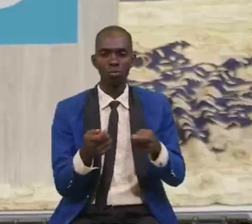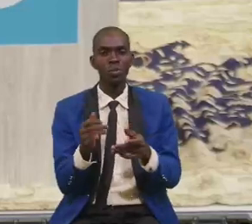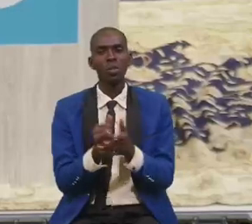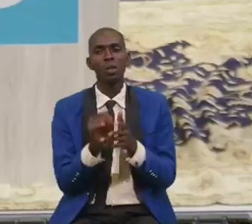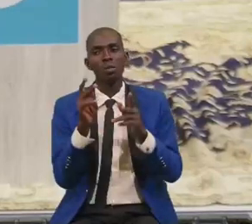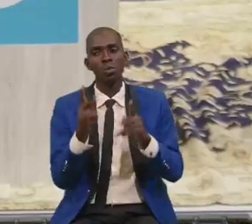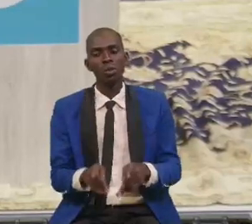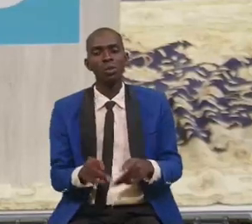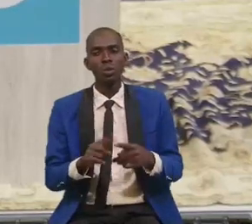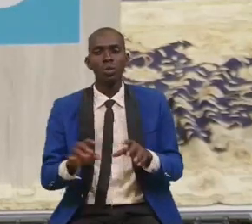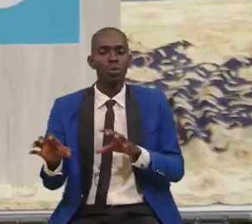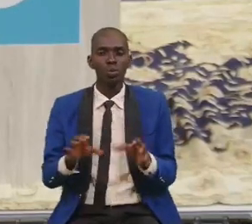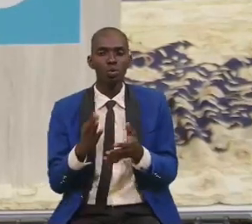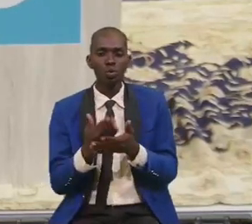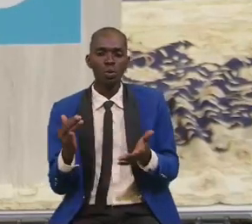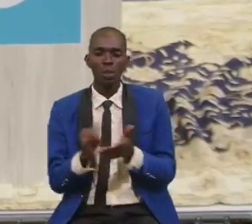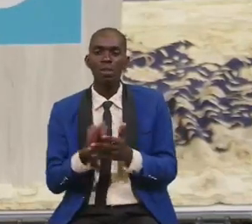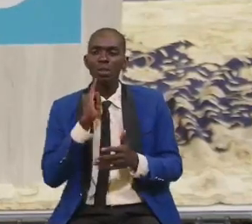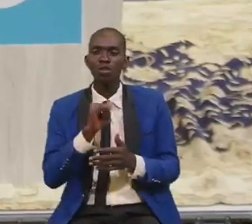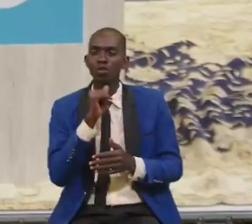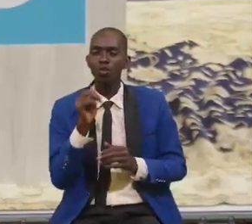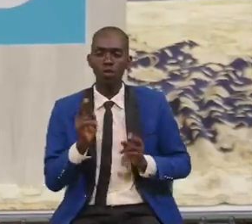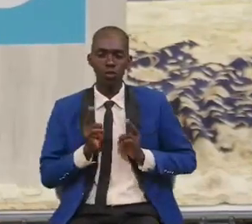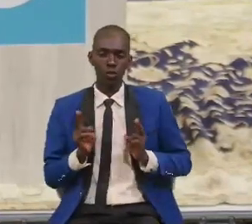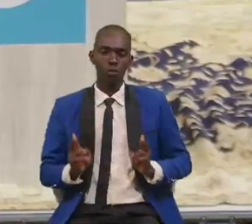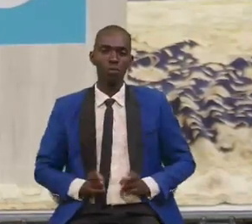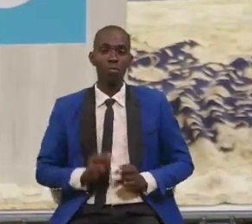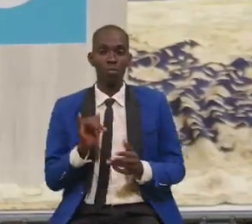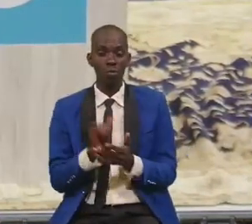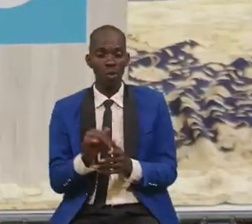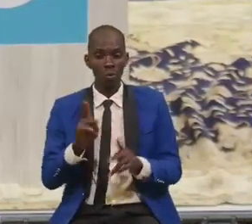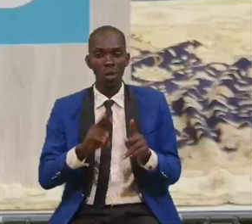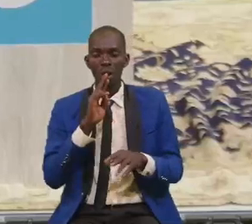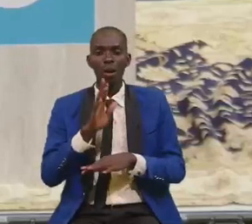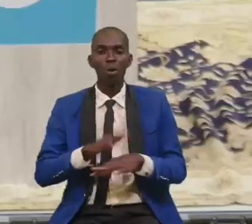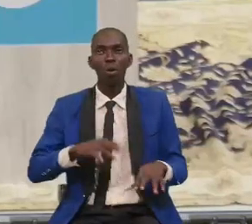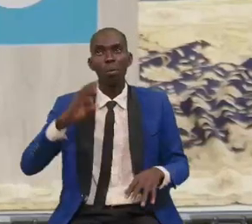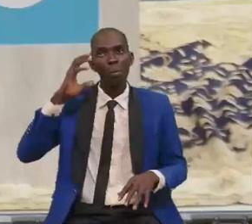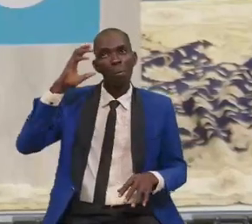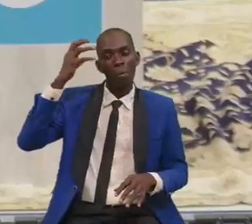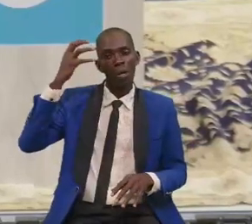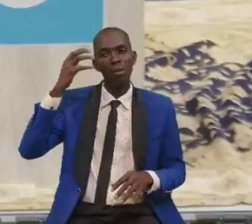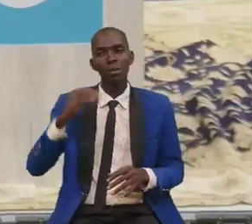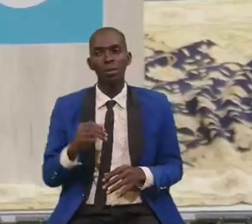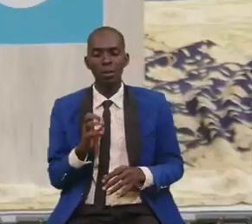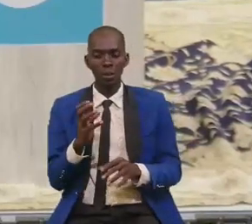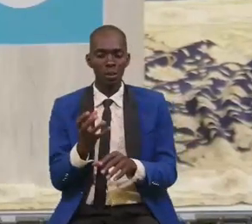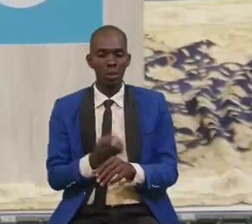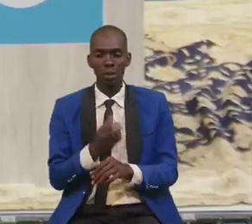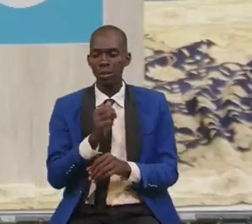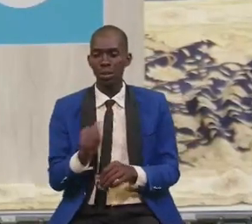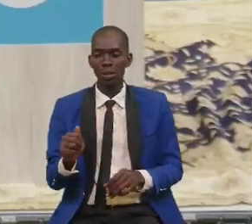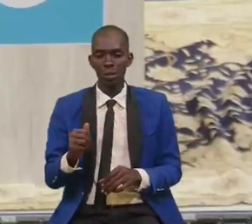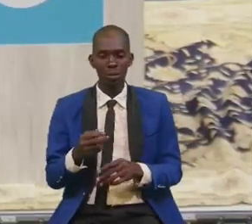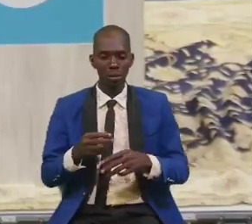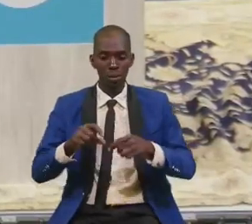de surnaturel. C'est cela qu'on appelle fou. Il faut, il prend la barre